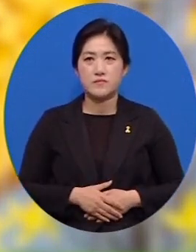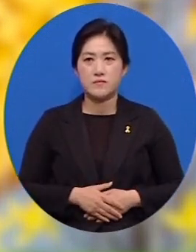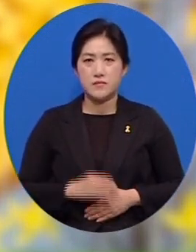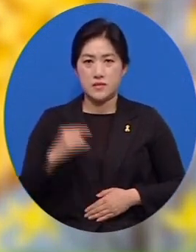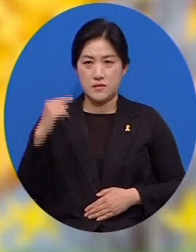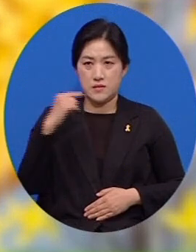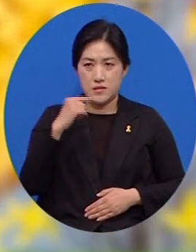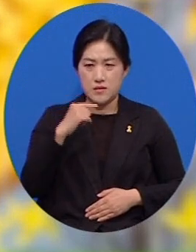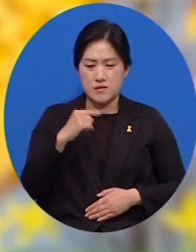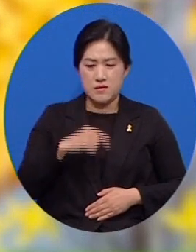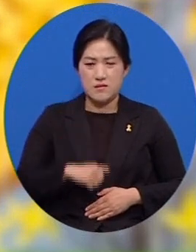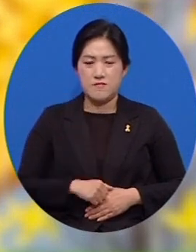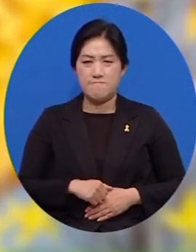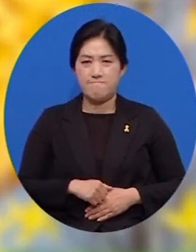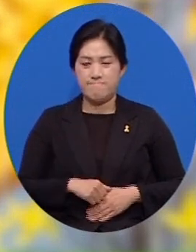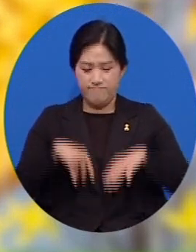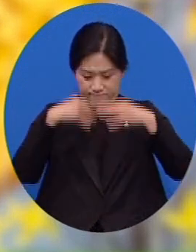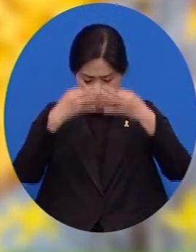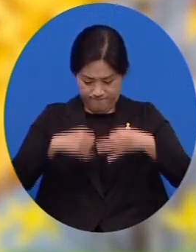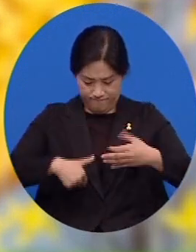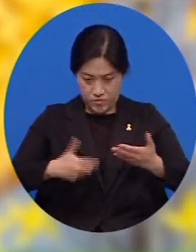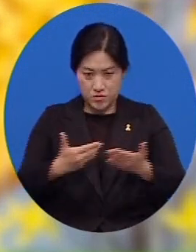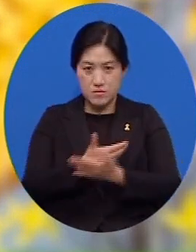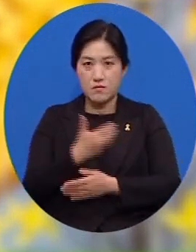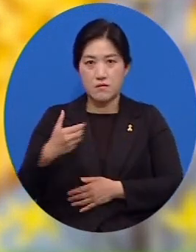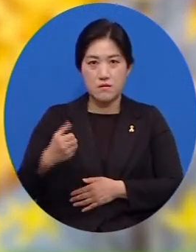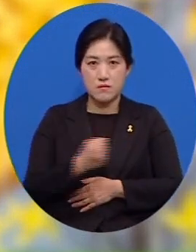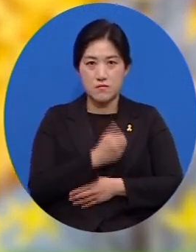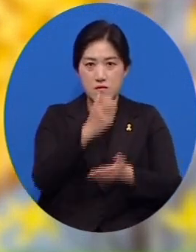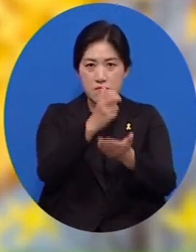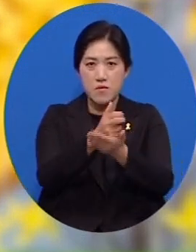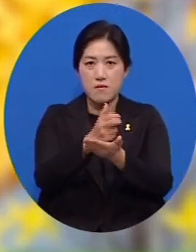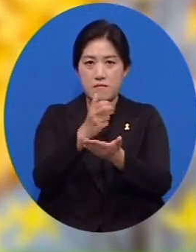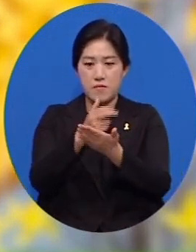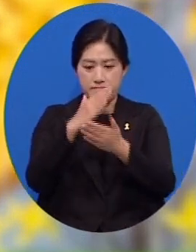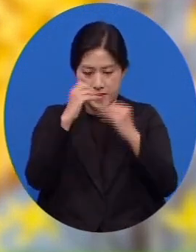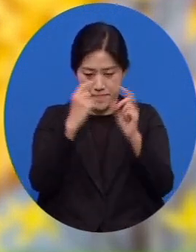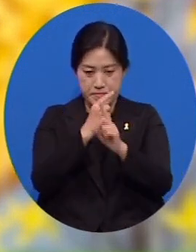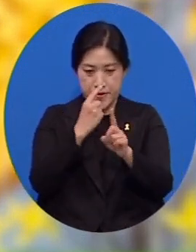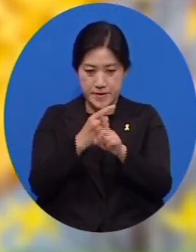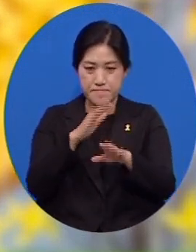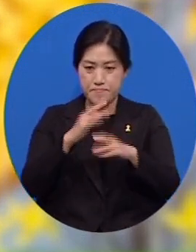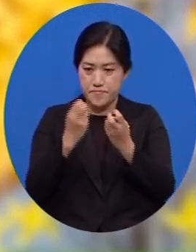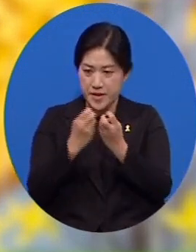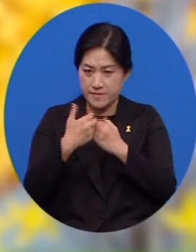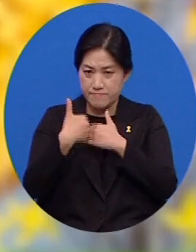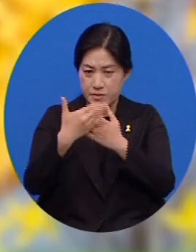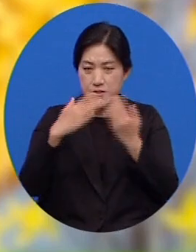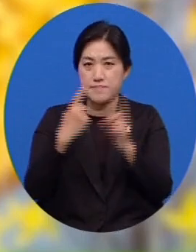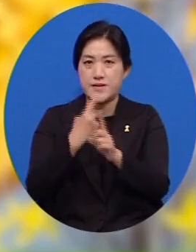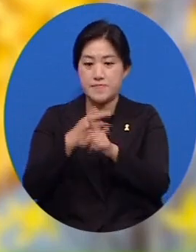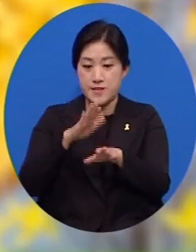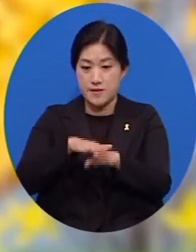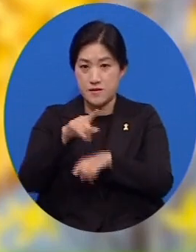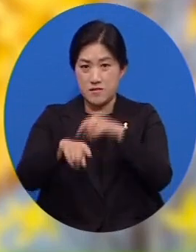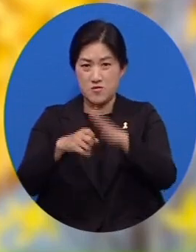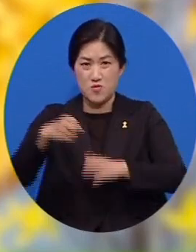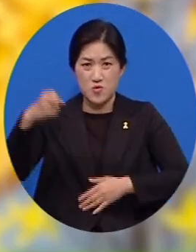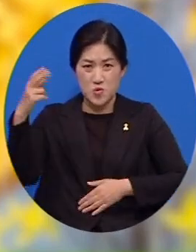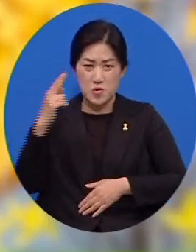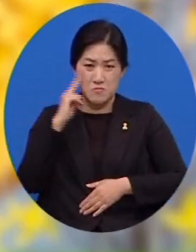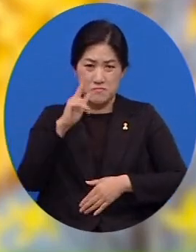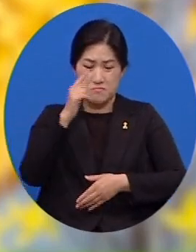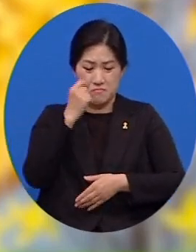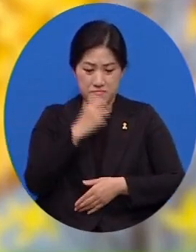철저한 반성을 바탕으로 한 제도 개선과 실천으로 다시는 이러한 참사가